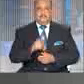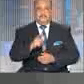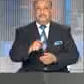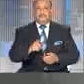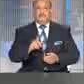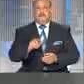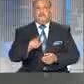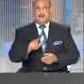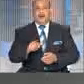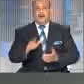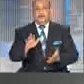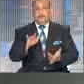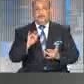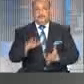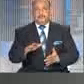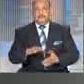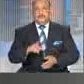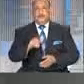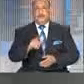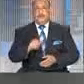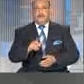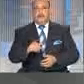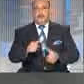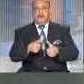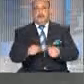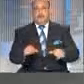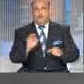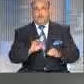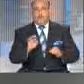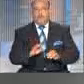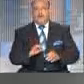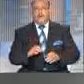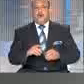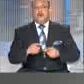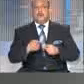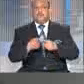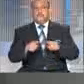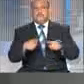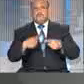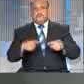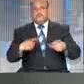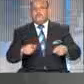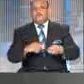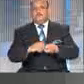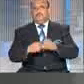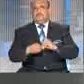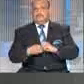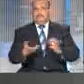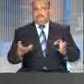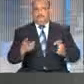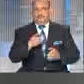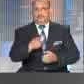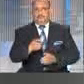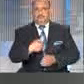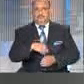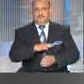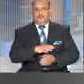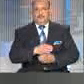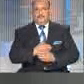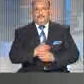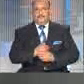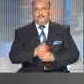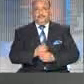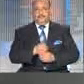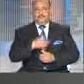للتنميه الفلاحيه. وقع انتدابي في إطار العفو العام في سنة 2013 ثم ترسيمي في جويلية 2013 ثم إعفائي من العمل في